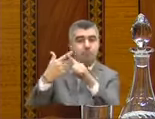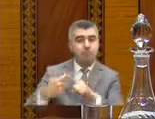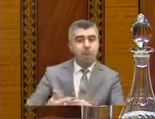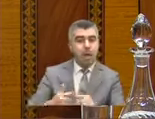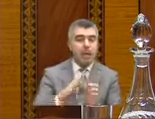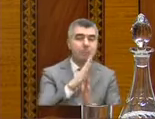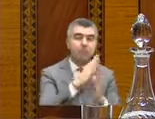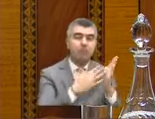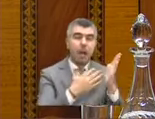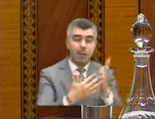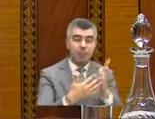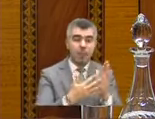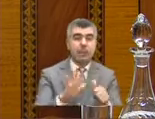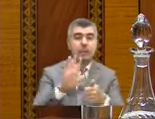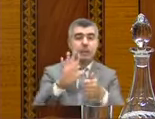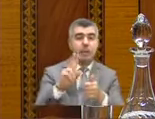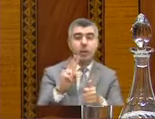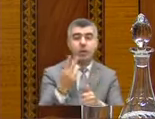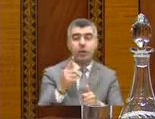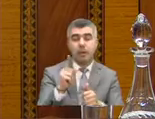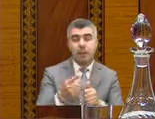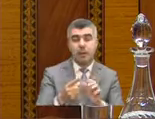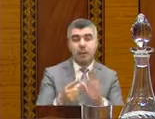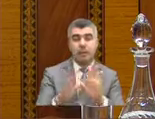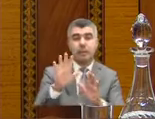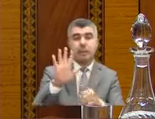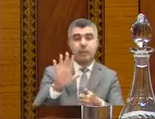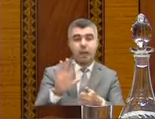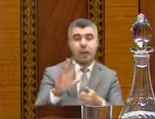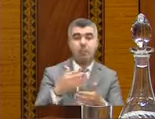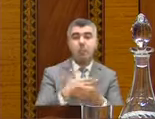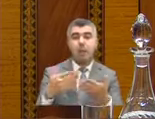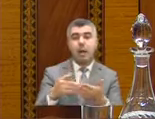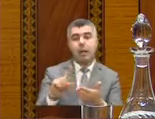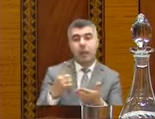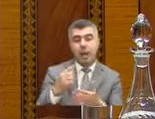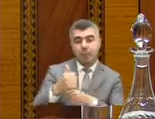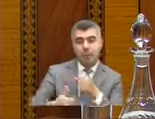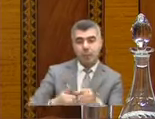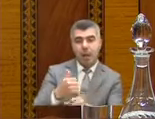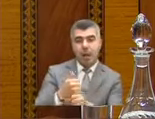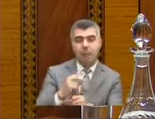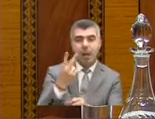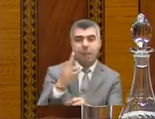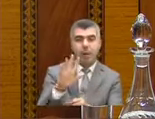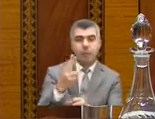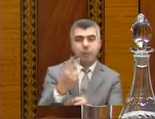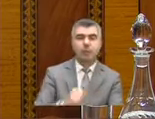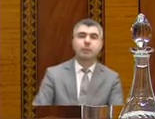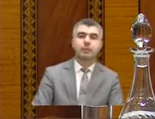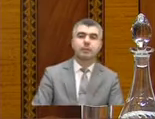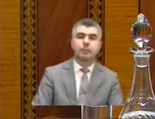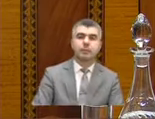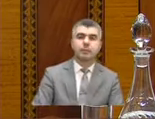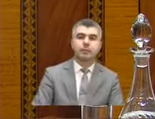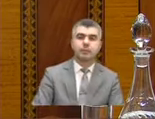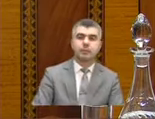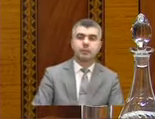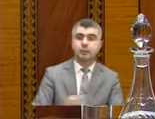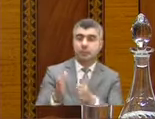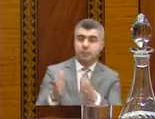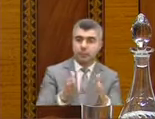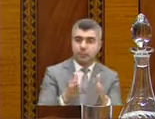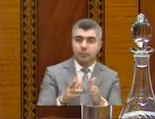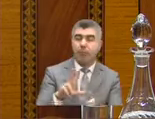البرنامج 26.5 مليار درهم برسم سنة 2025. كما ستعرف